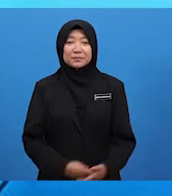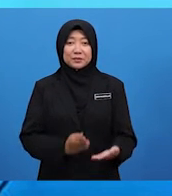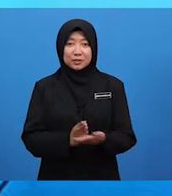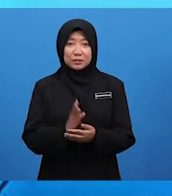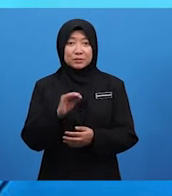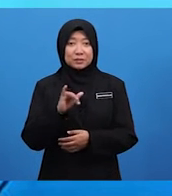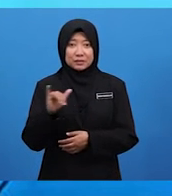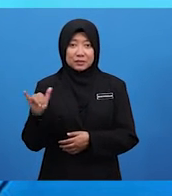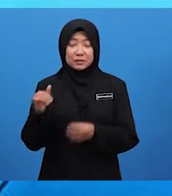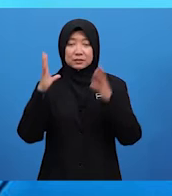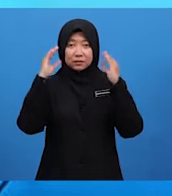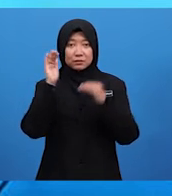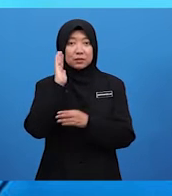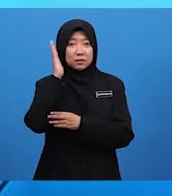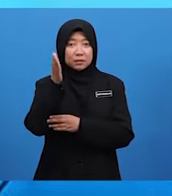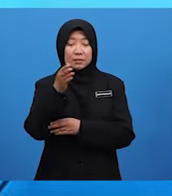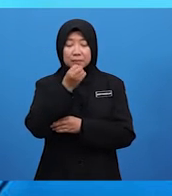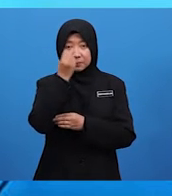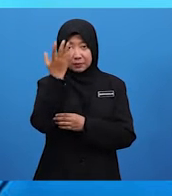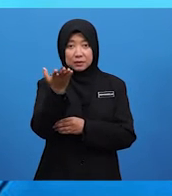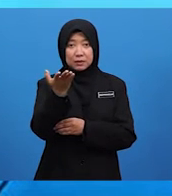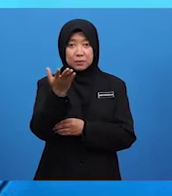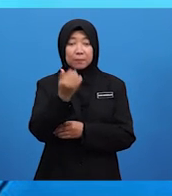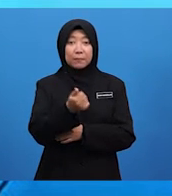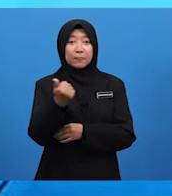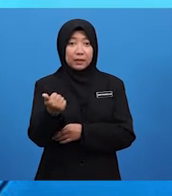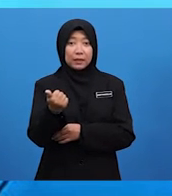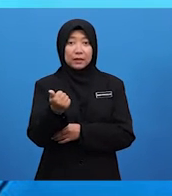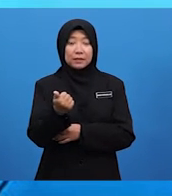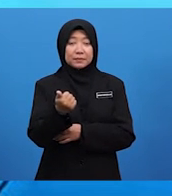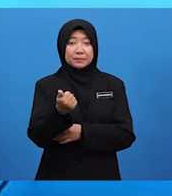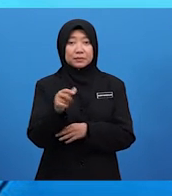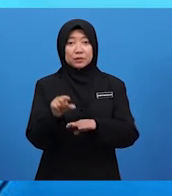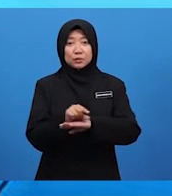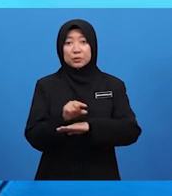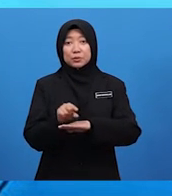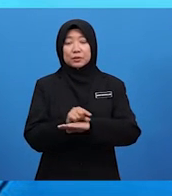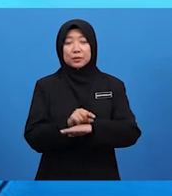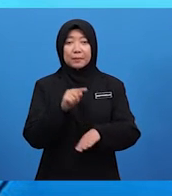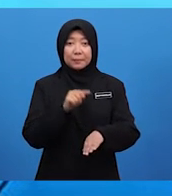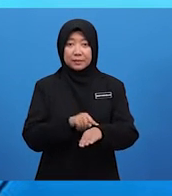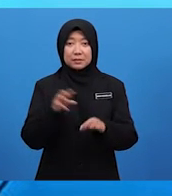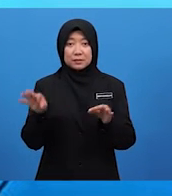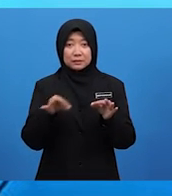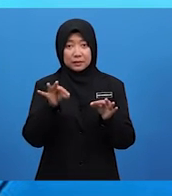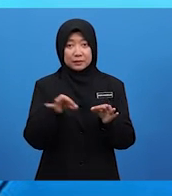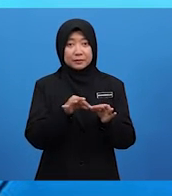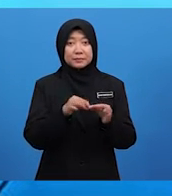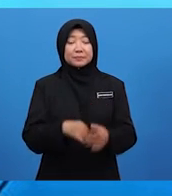Seterusnya, cikgu akan terangkan peralatan yang akan digunakan semasa menjahit.